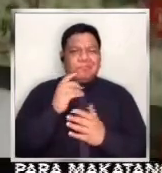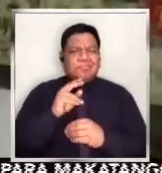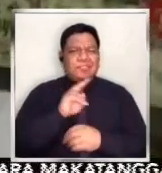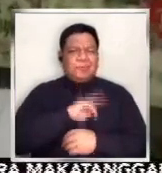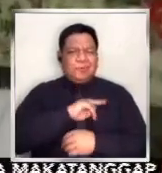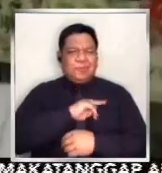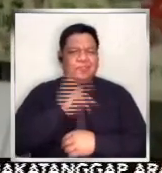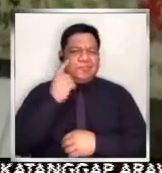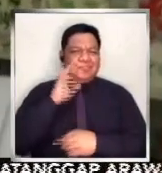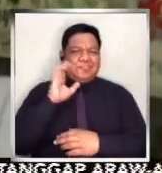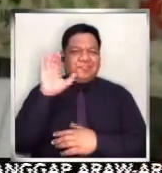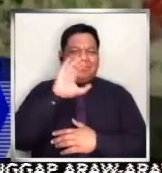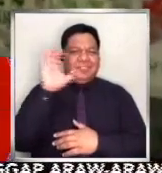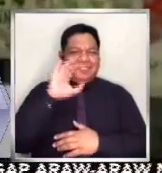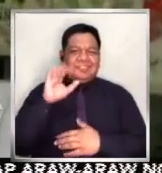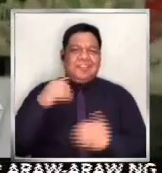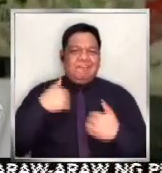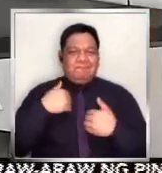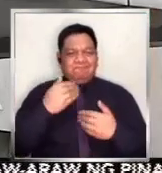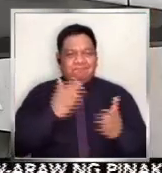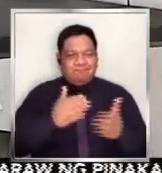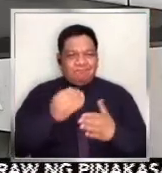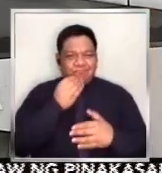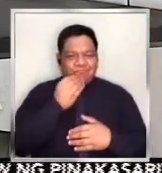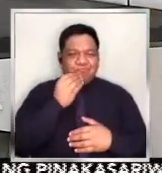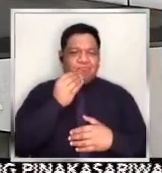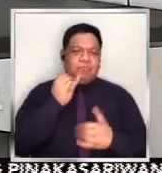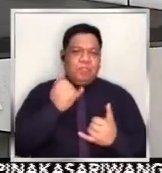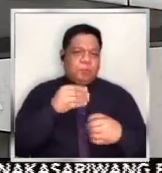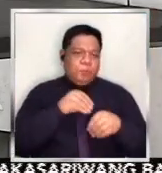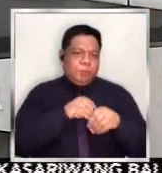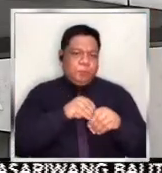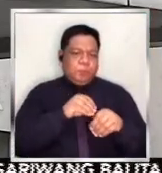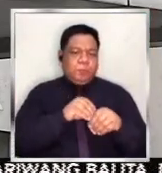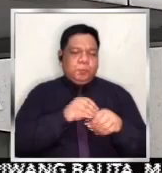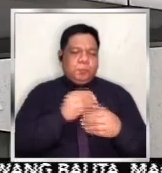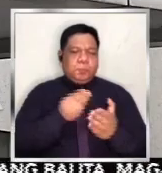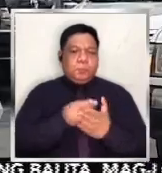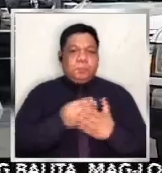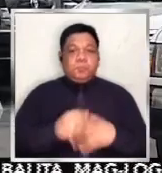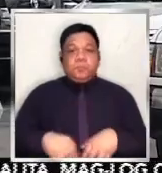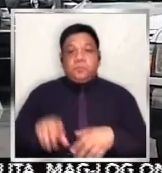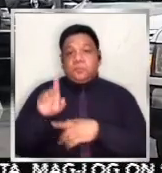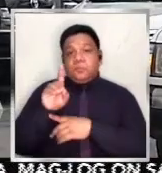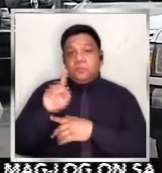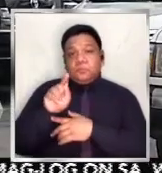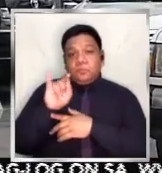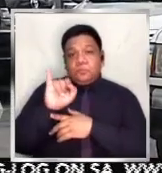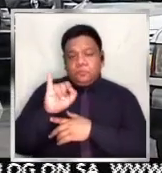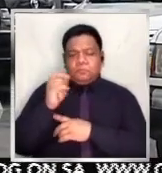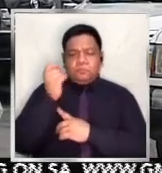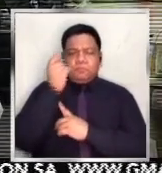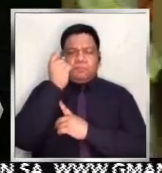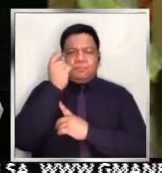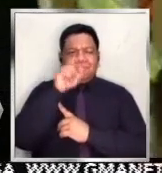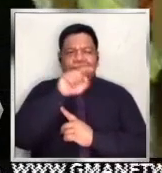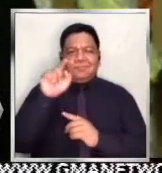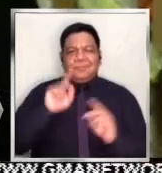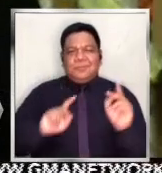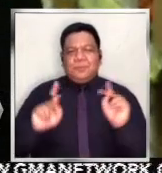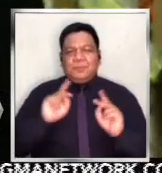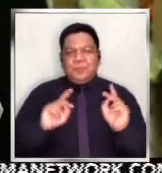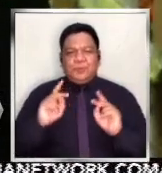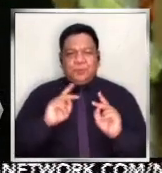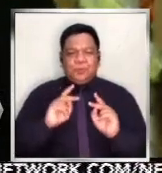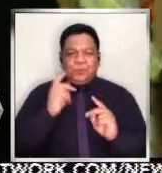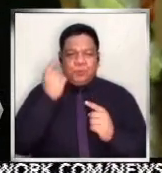eh. Si mga ngayon, magtatabi-tabi na para makabili. Nauunawaan daw ng Department of Trade and Industry ang daing na mga mamimili. Kaya kahit